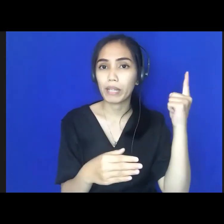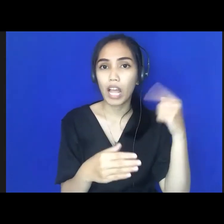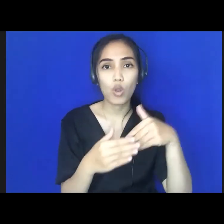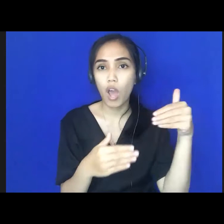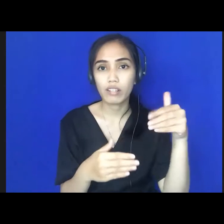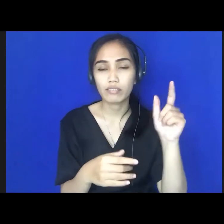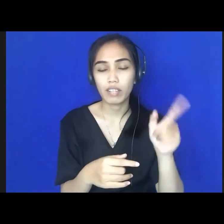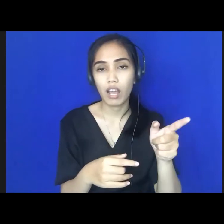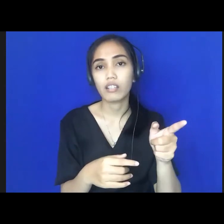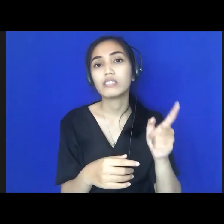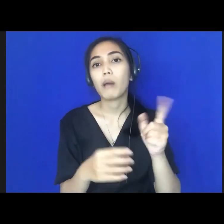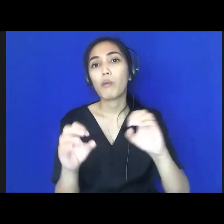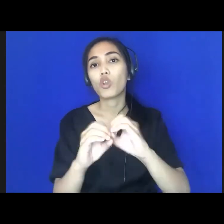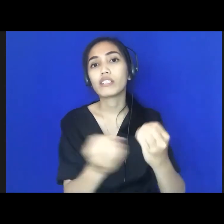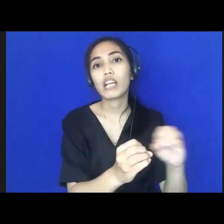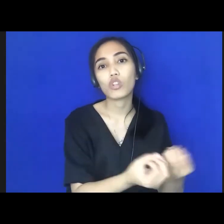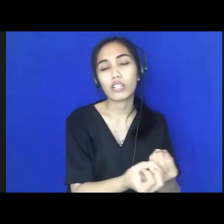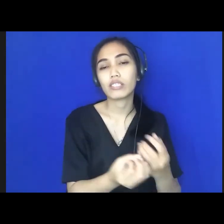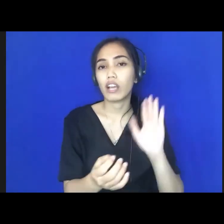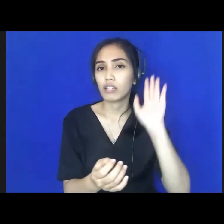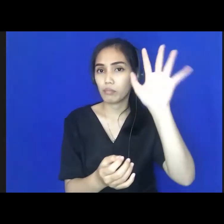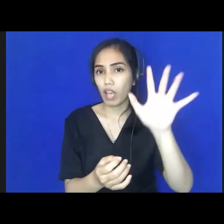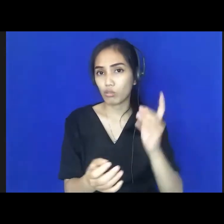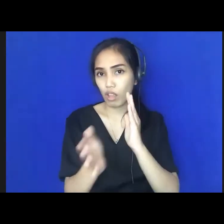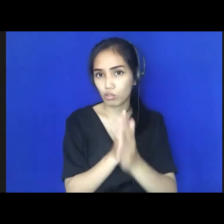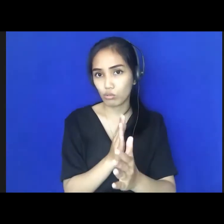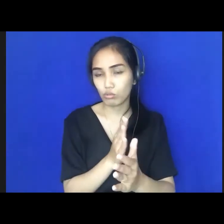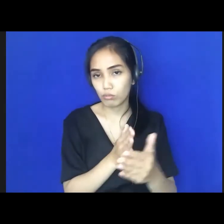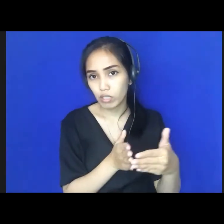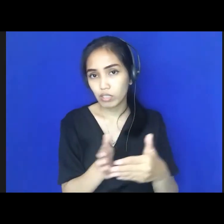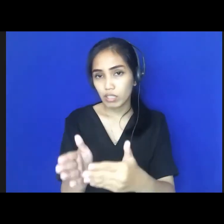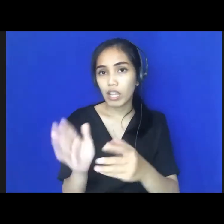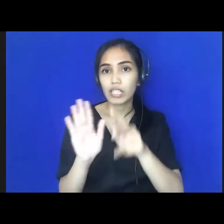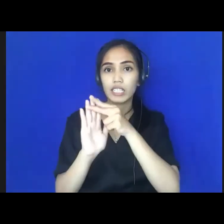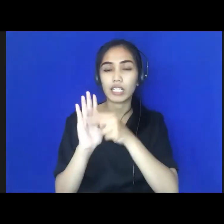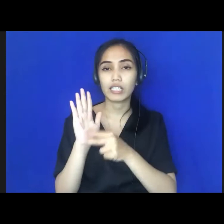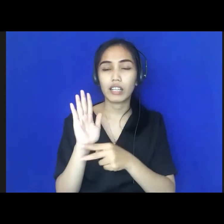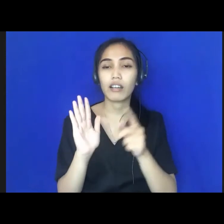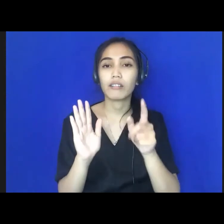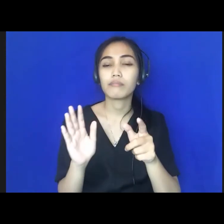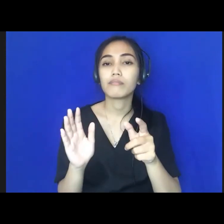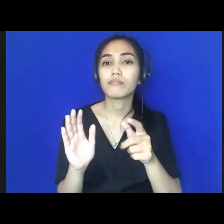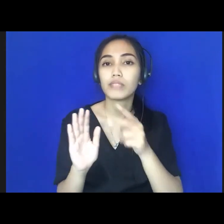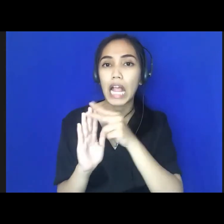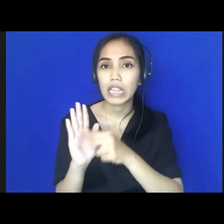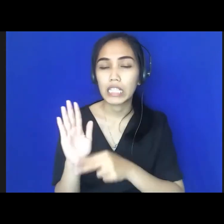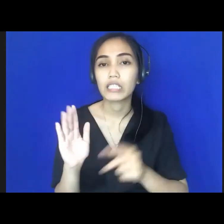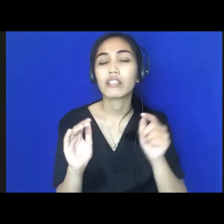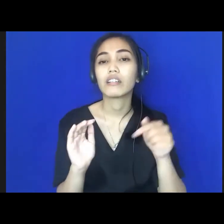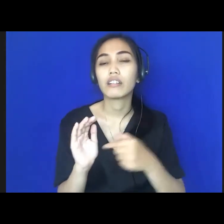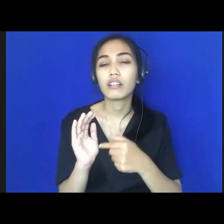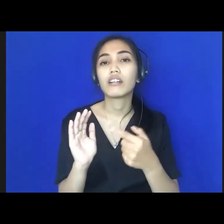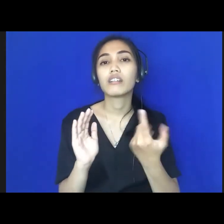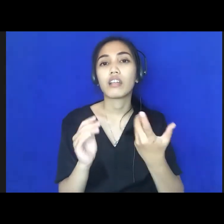banyak, sehingga kedepannya kita akan langsung mengarahkan, berdasarkan data yang kita miliki, kita akan berupaya bahwa